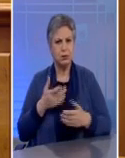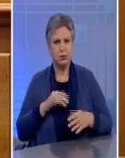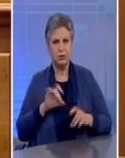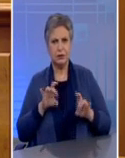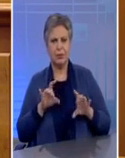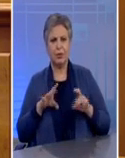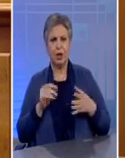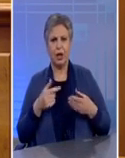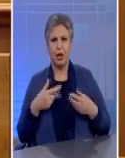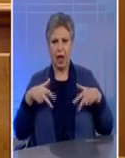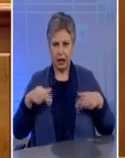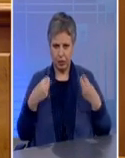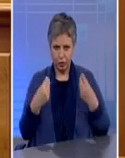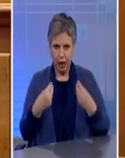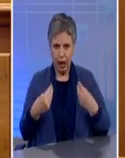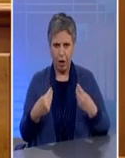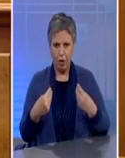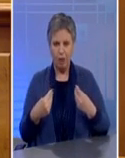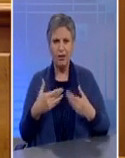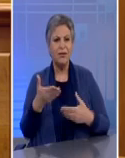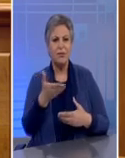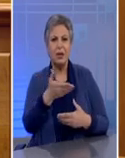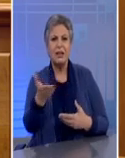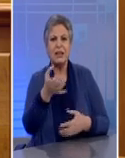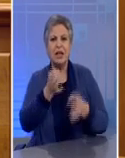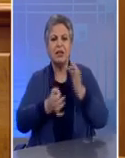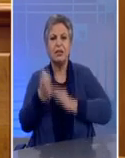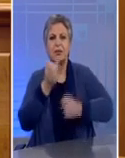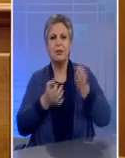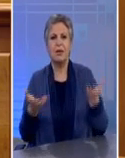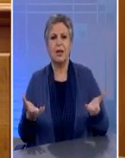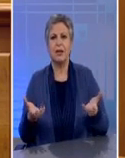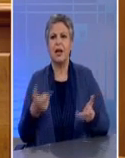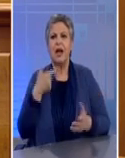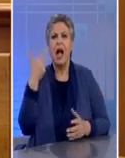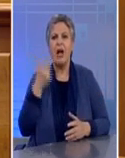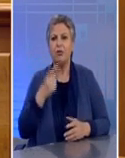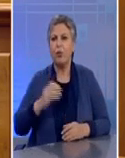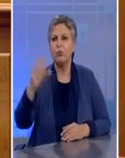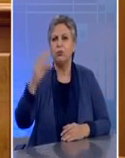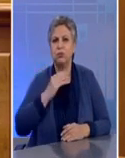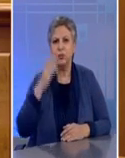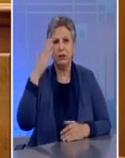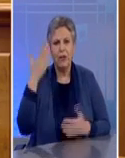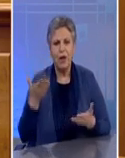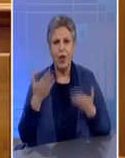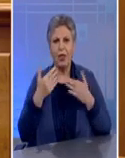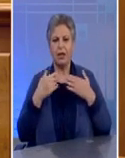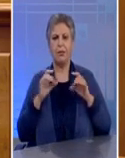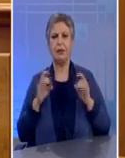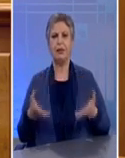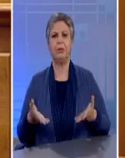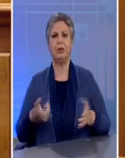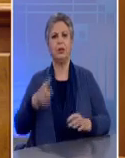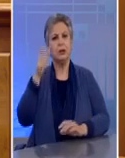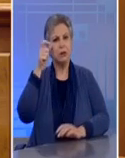έχετε αυταπάτες, δεν πείθετε κι εσείς κανέναν. Έστω ένας δεν θα είχε έρθει. Ένας ολόκληρος Σαμαράς που έκατσε